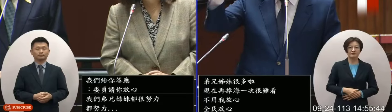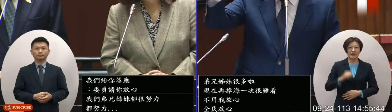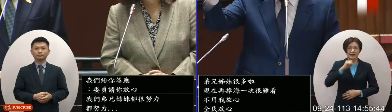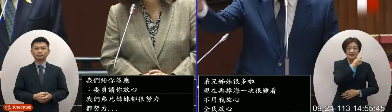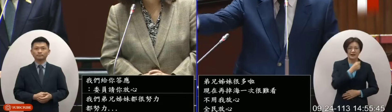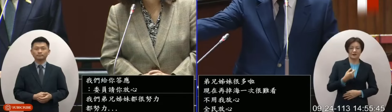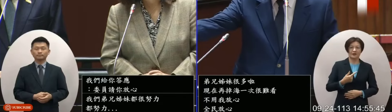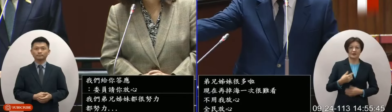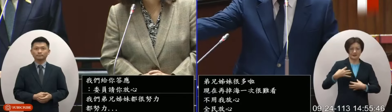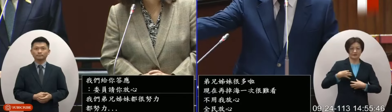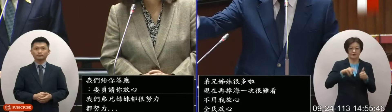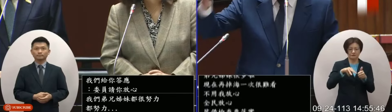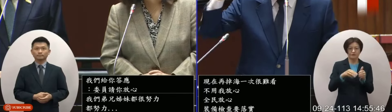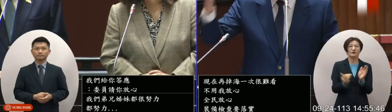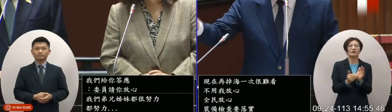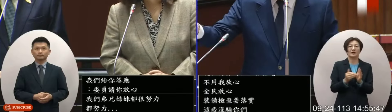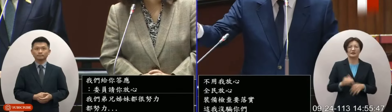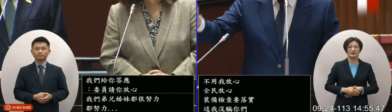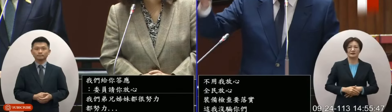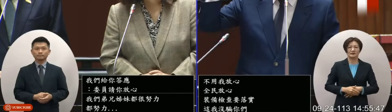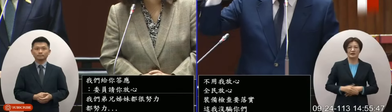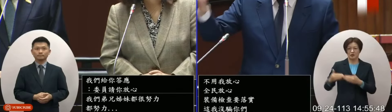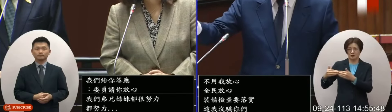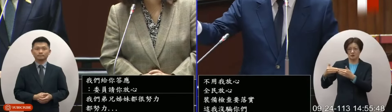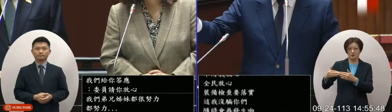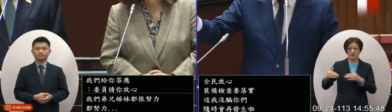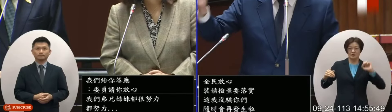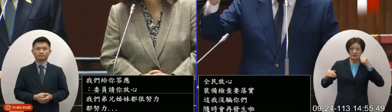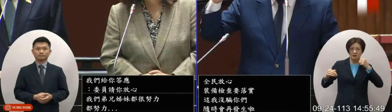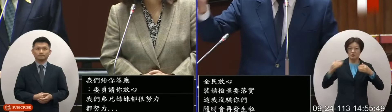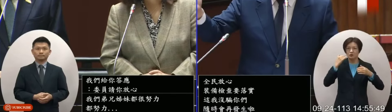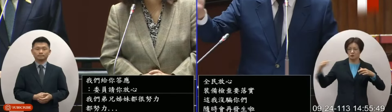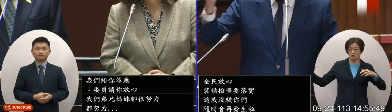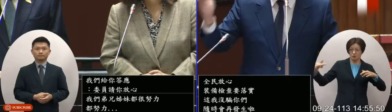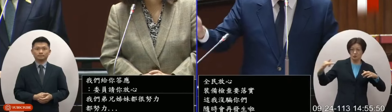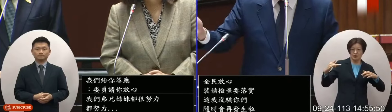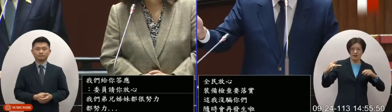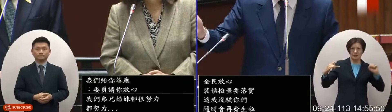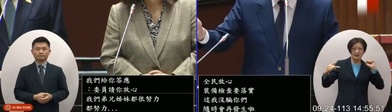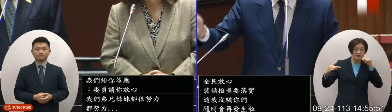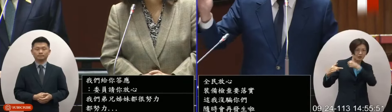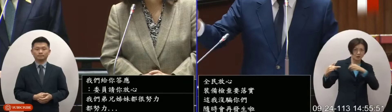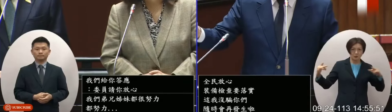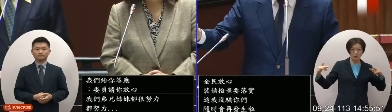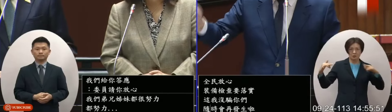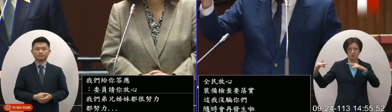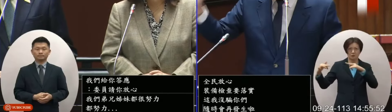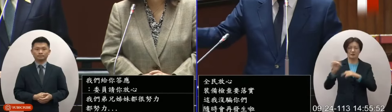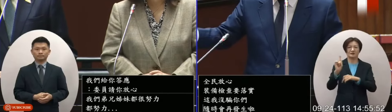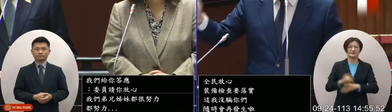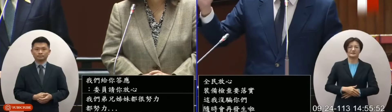深入中线愈侪，咱的训练 应对就会愈侪，愈